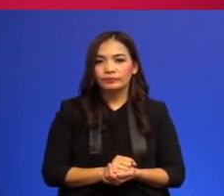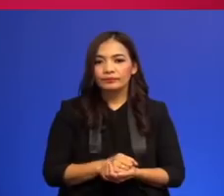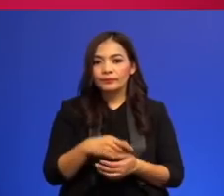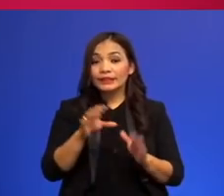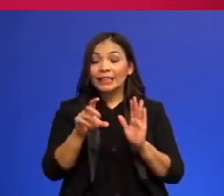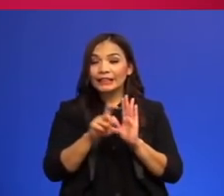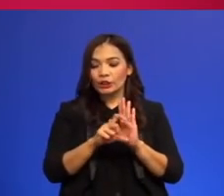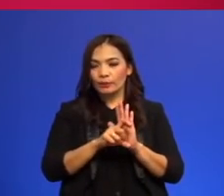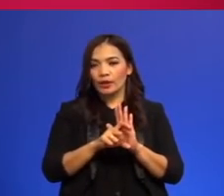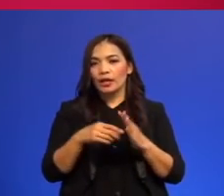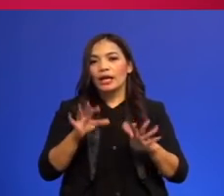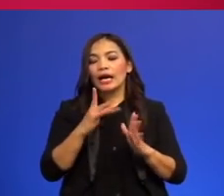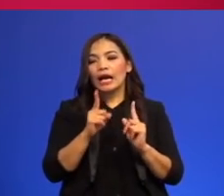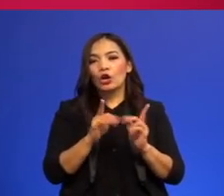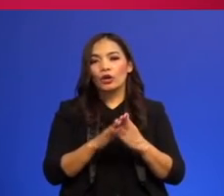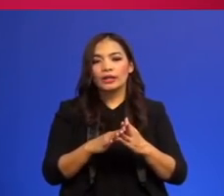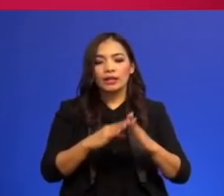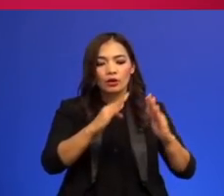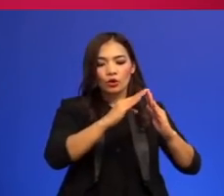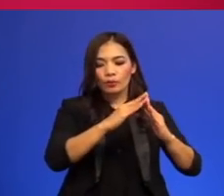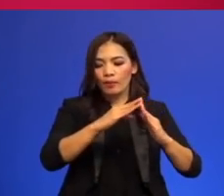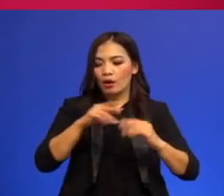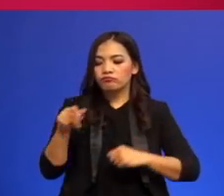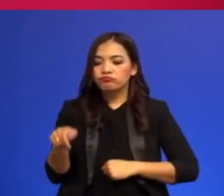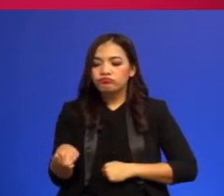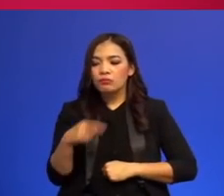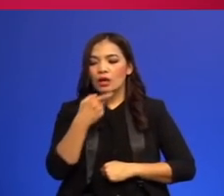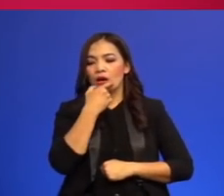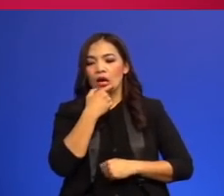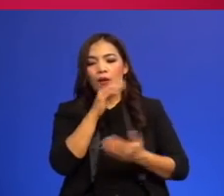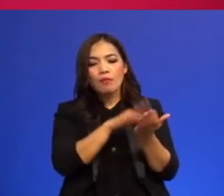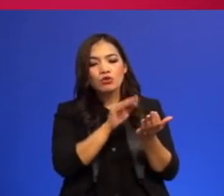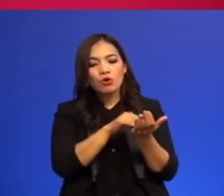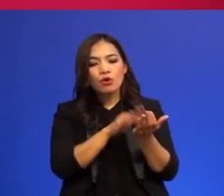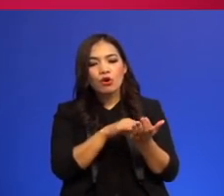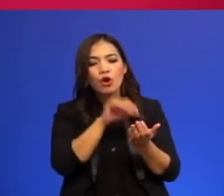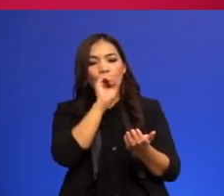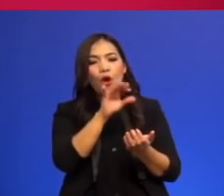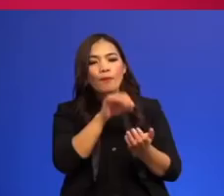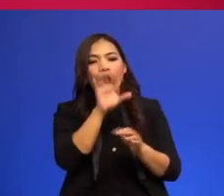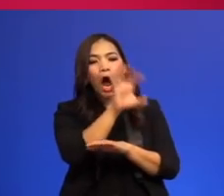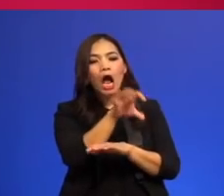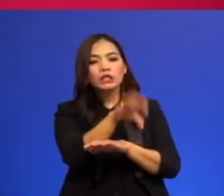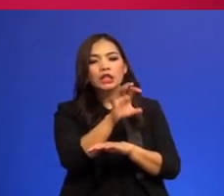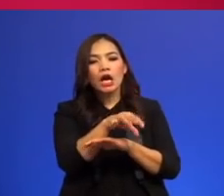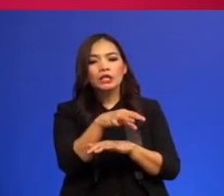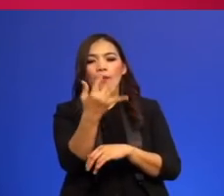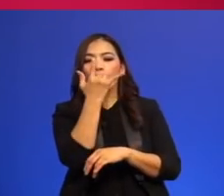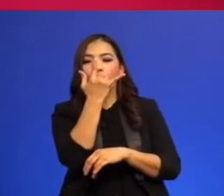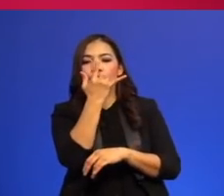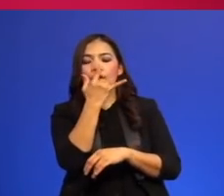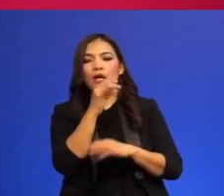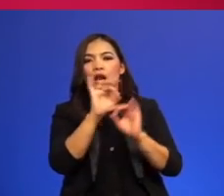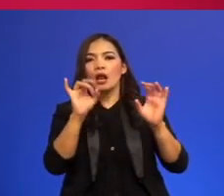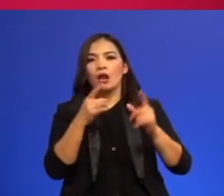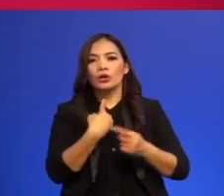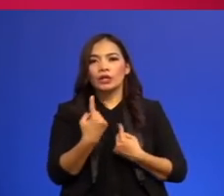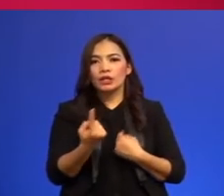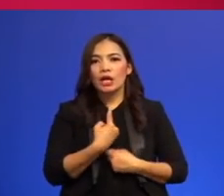Bayangkan kalau kita di panti jompo ketemu orang-orang yang mudanya main judi, ngomongnya anjing babiku. Lalu